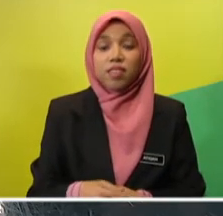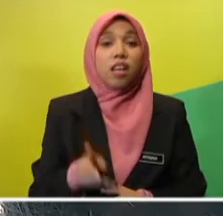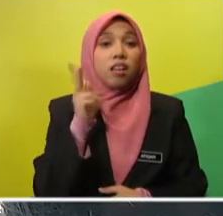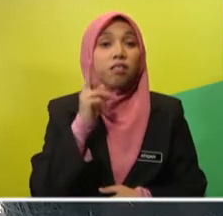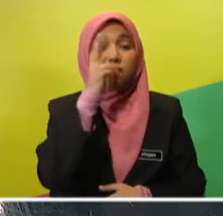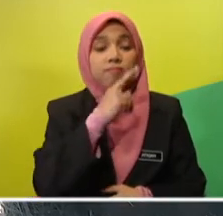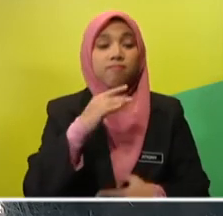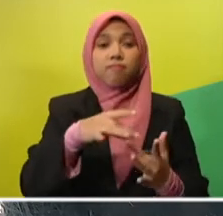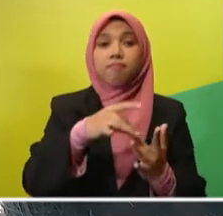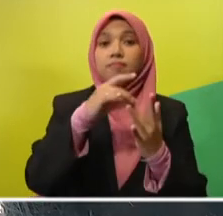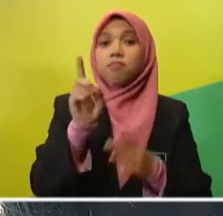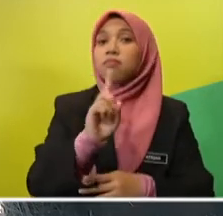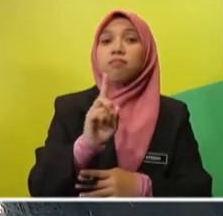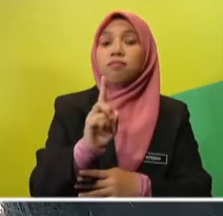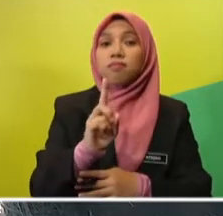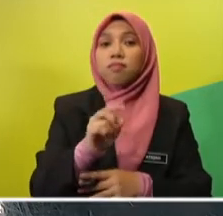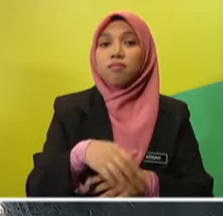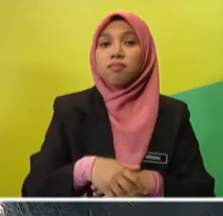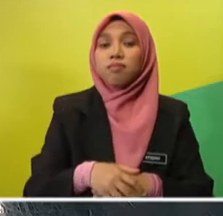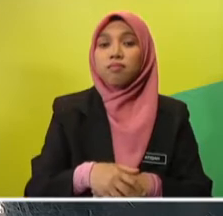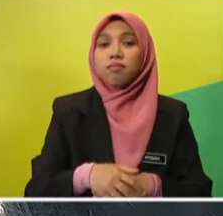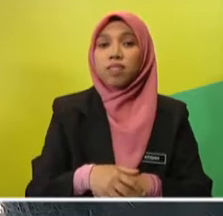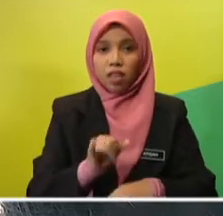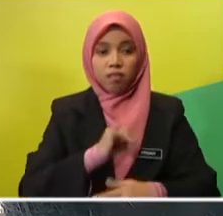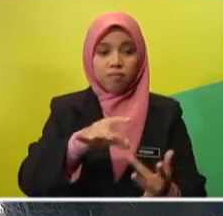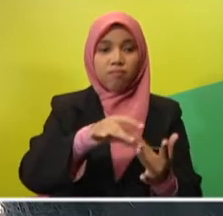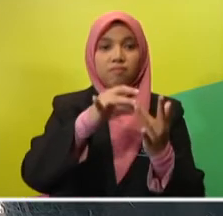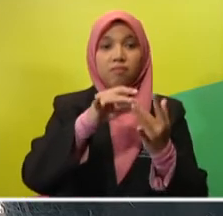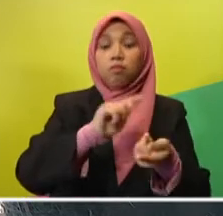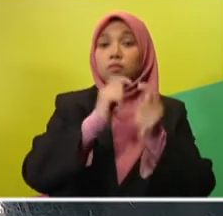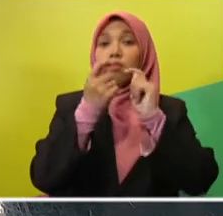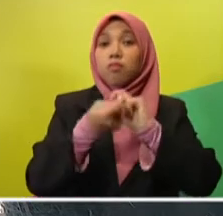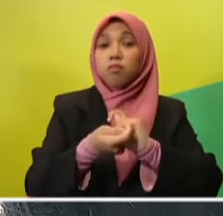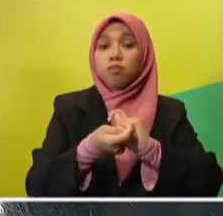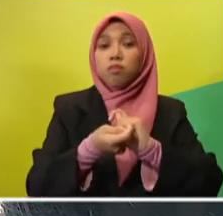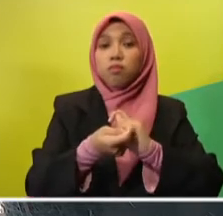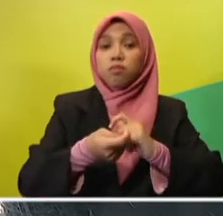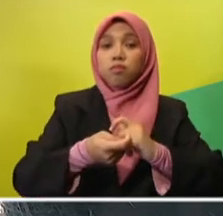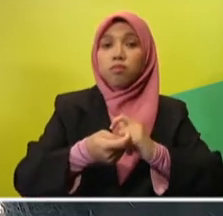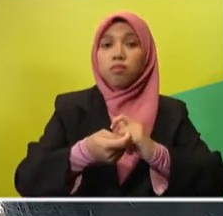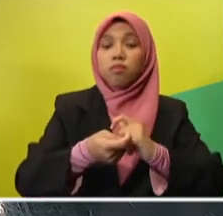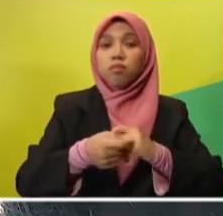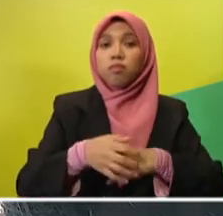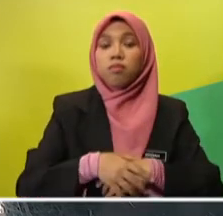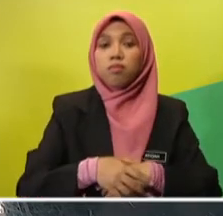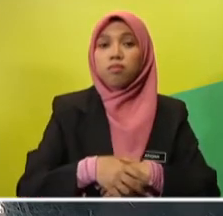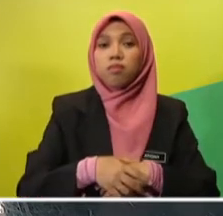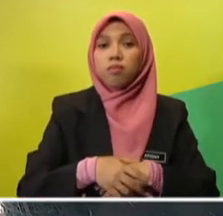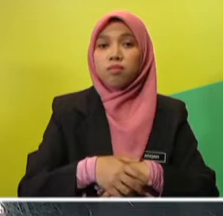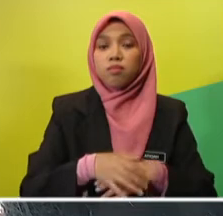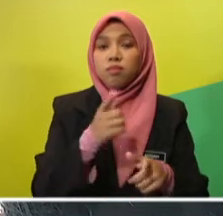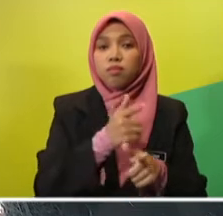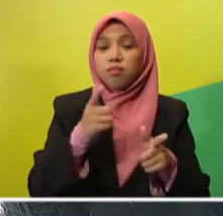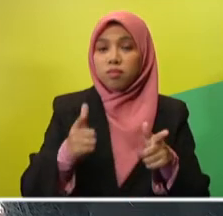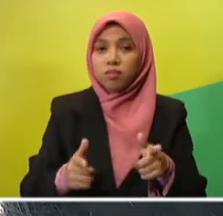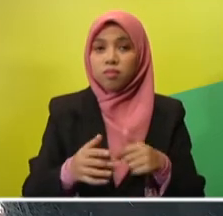ke tukar sisi? Saya pilih tukar sisi. Okey. Okey, kita lihat di papan putih itu. Okey. Okey,